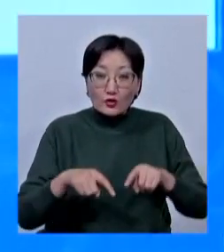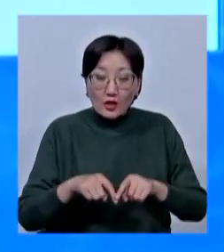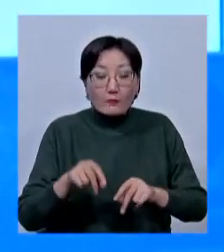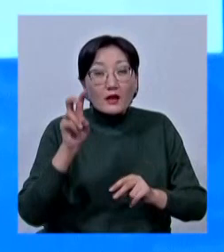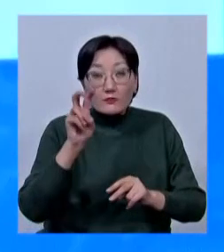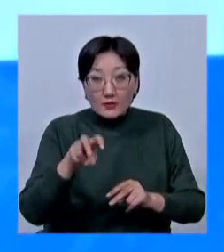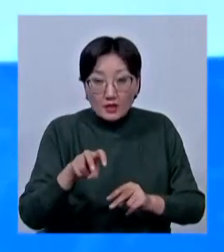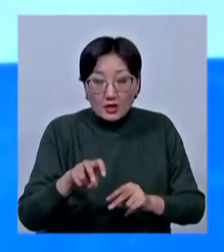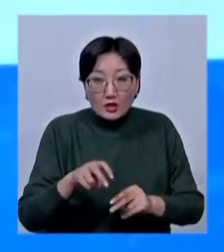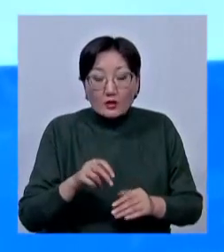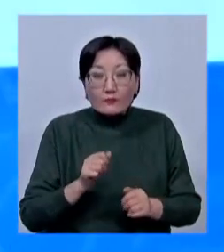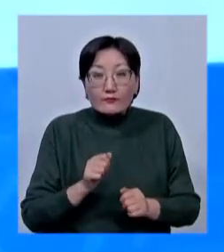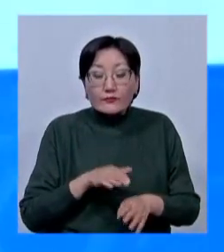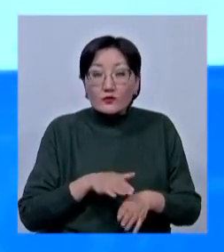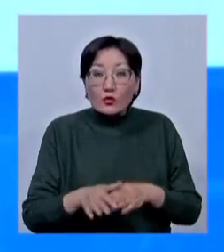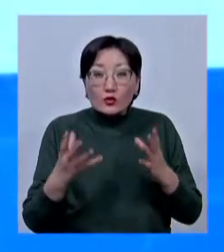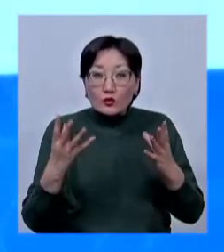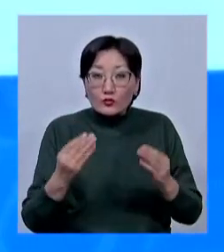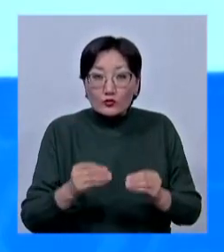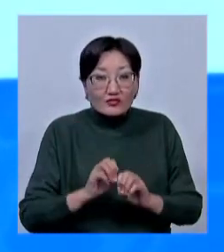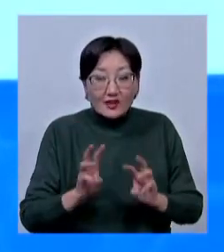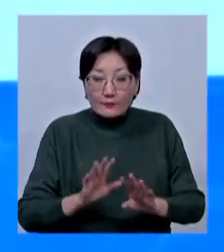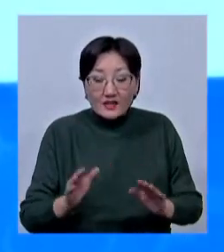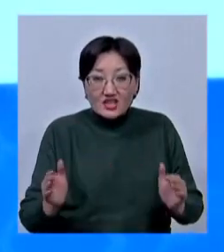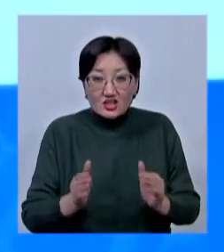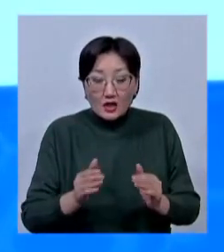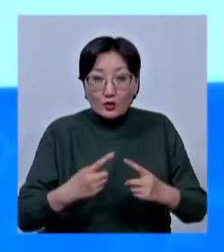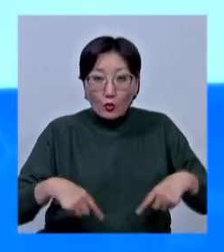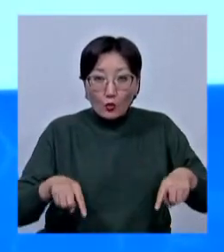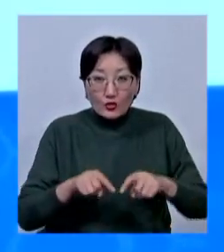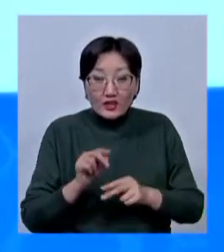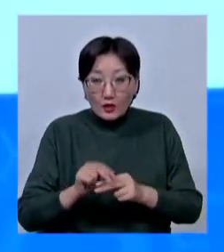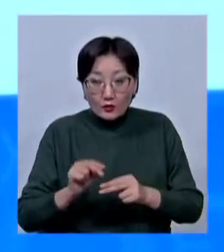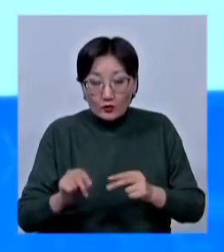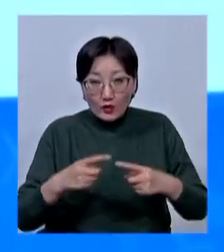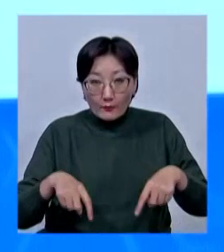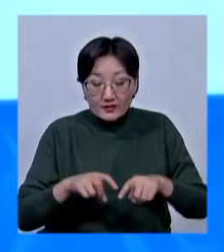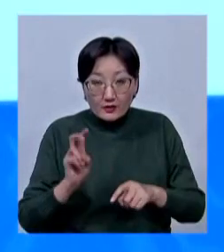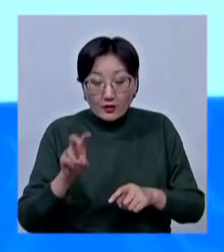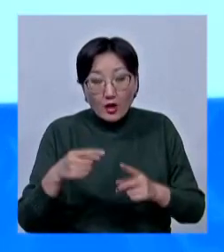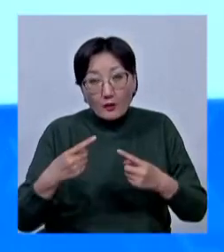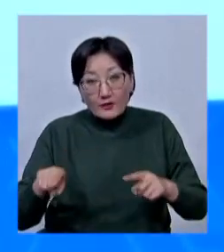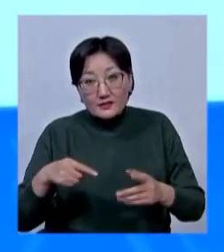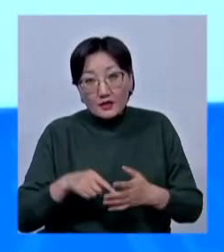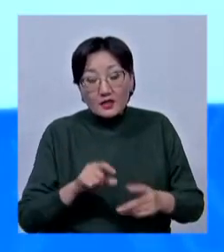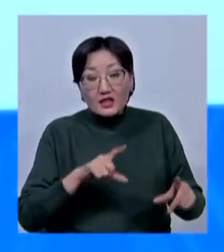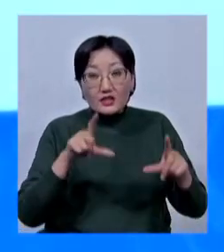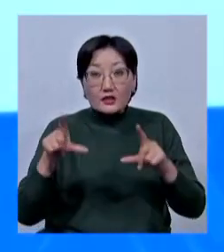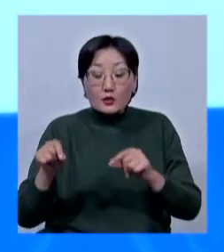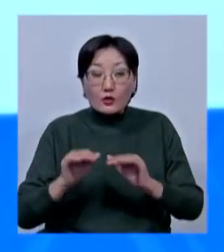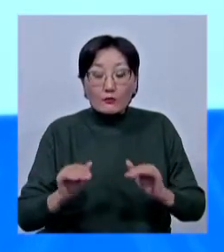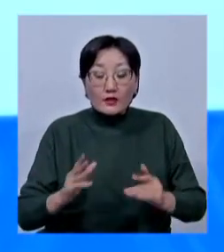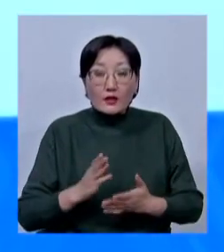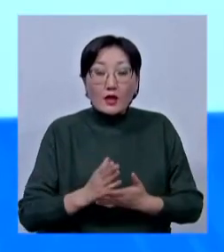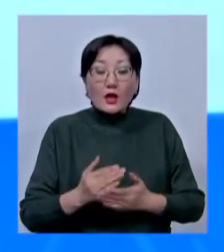балдар бар ғой. Толық күн емес, күнді қамтымайтын шағын орталықта барып жүрген балалар бар. Сонан кейін басқа қалаға кетіп қалған балалар бар. Ну, бізде